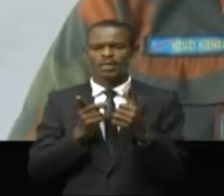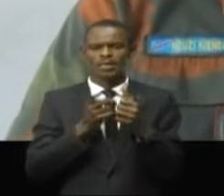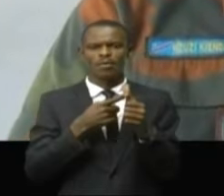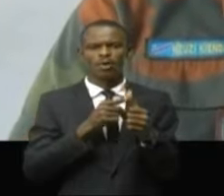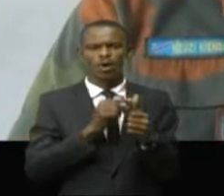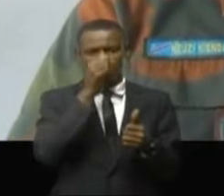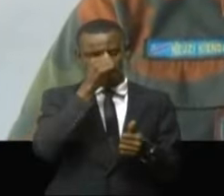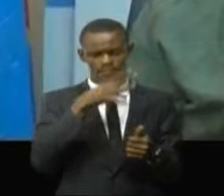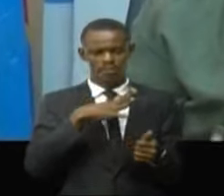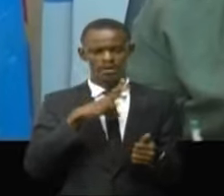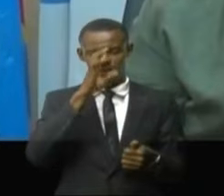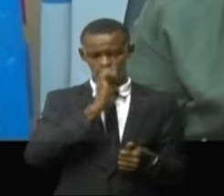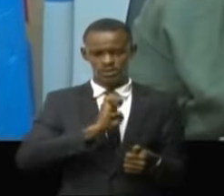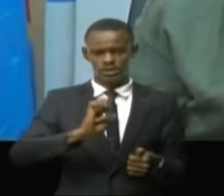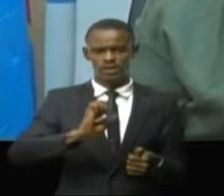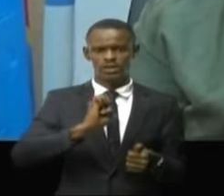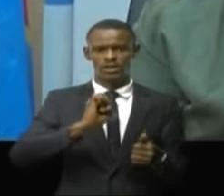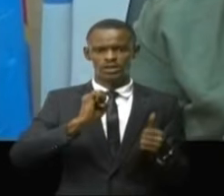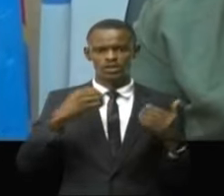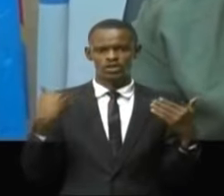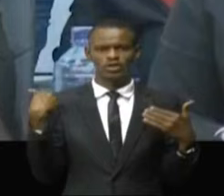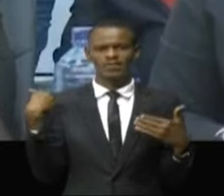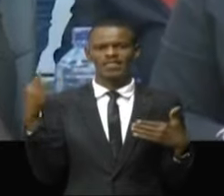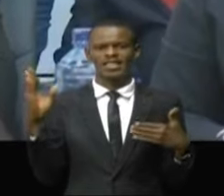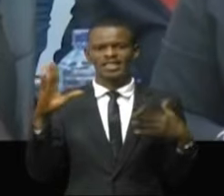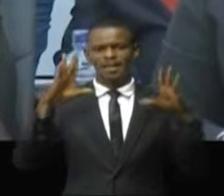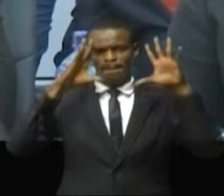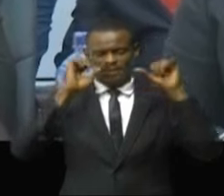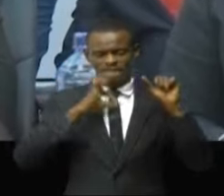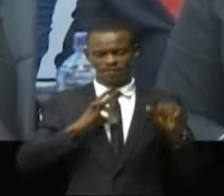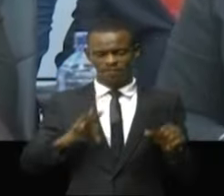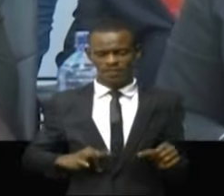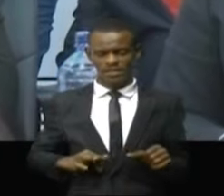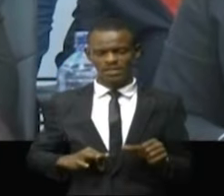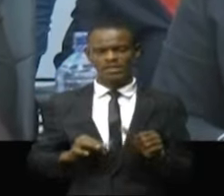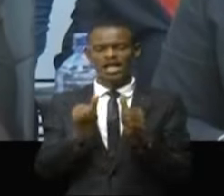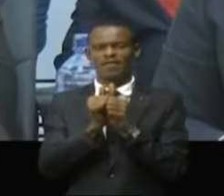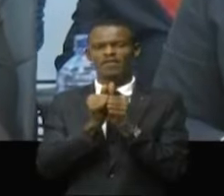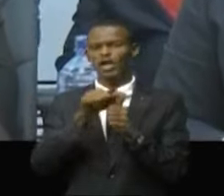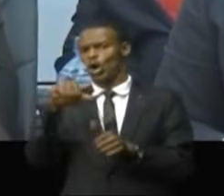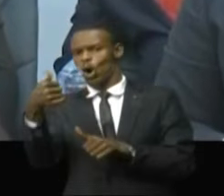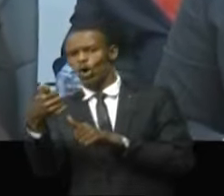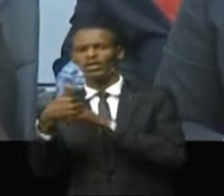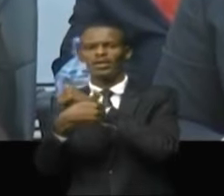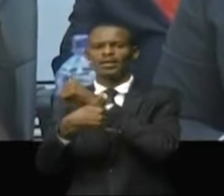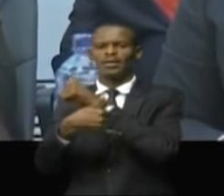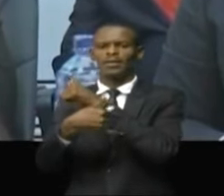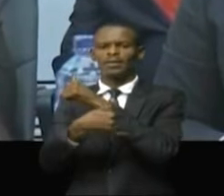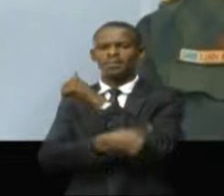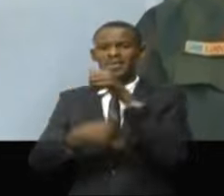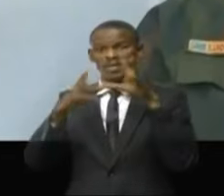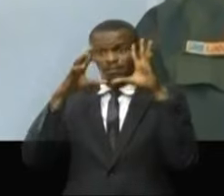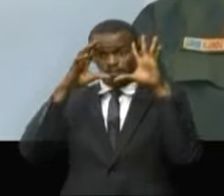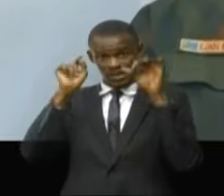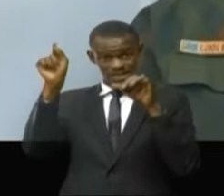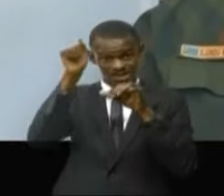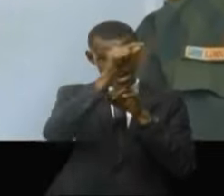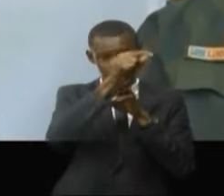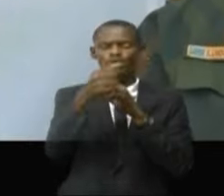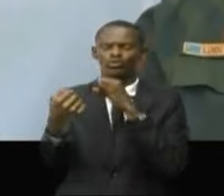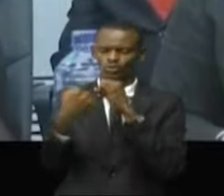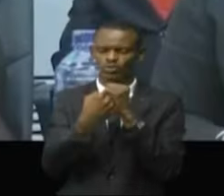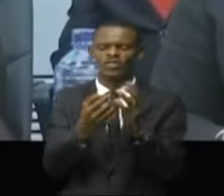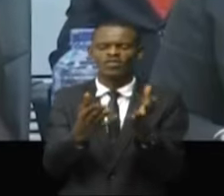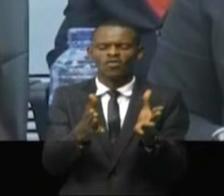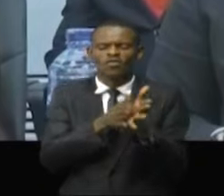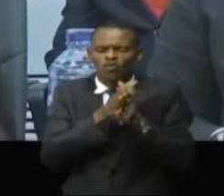volonté manifeste de contribuer une fois de plus aux efforts de rétablissement de la paix et de la